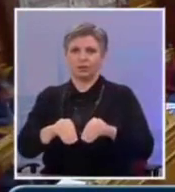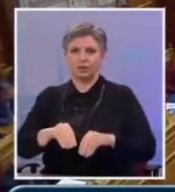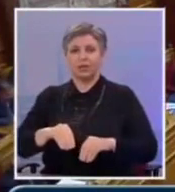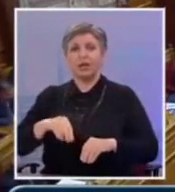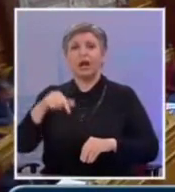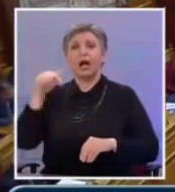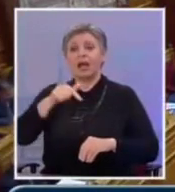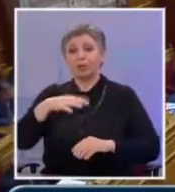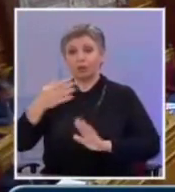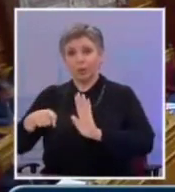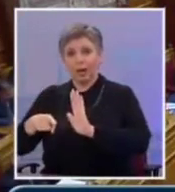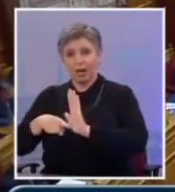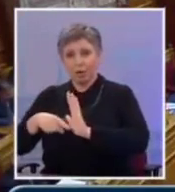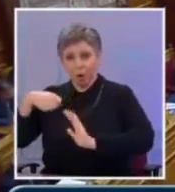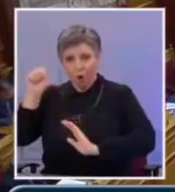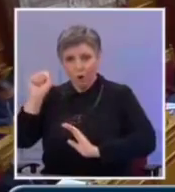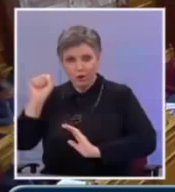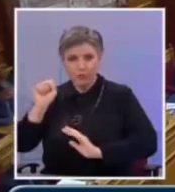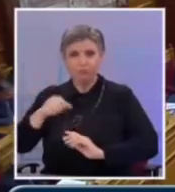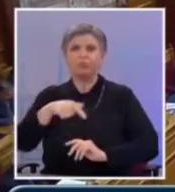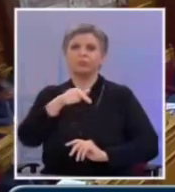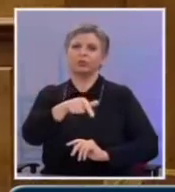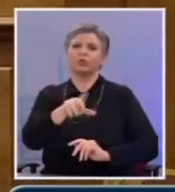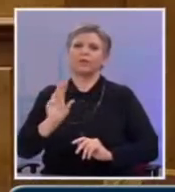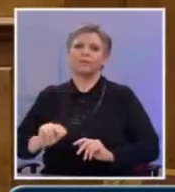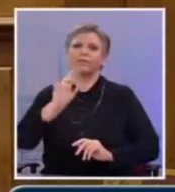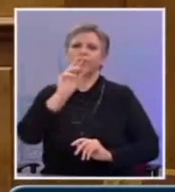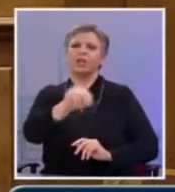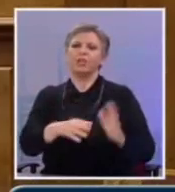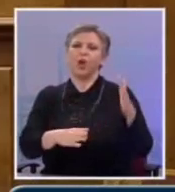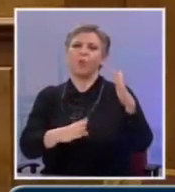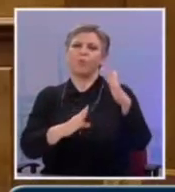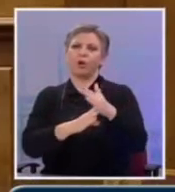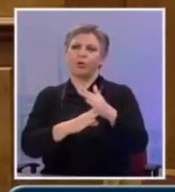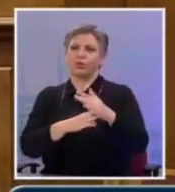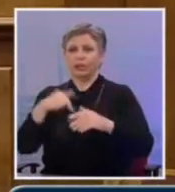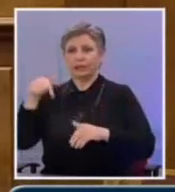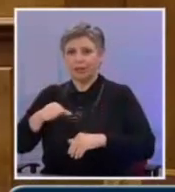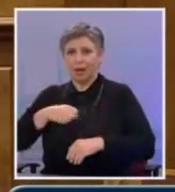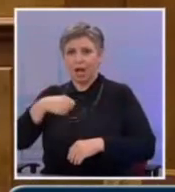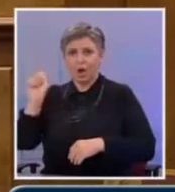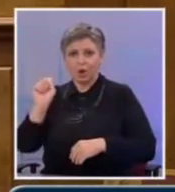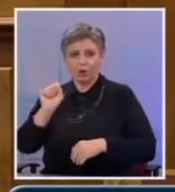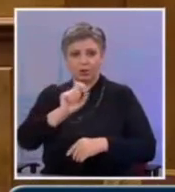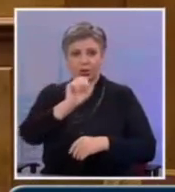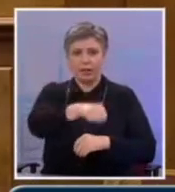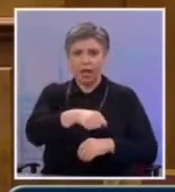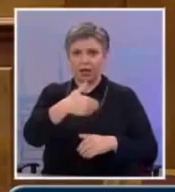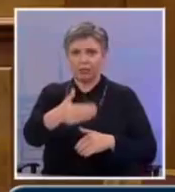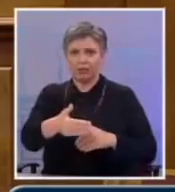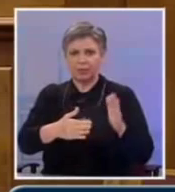πρόεδρο της δημοκρατίας αύριο. Ενα όχι σήμερα που θα γίνει ναι αύριο καθαρές κουβέντες δεν